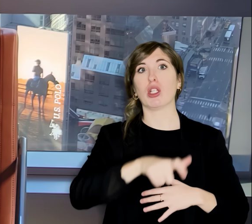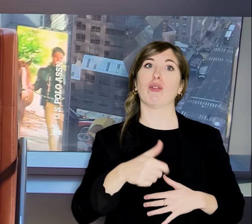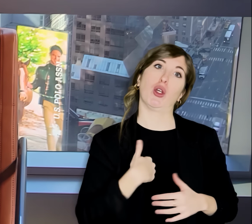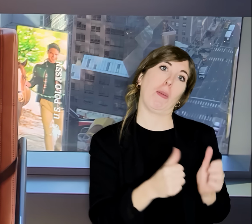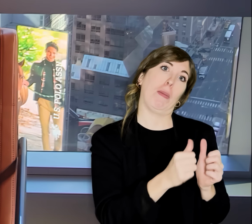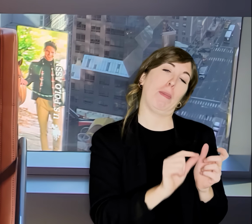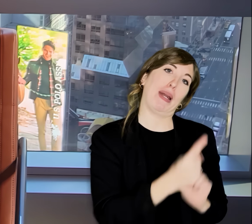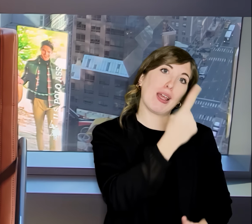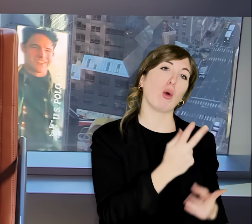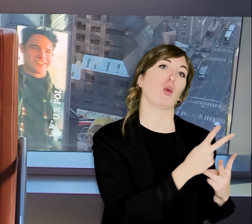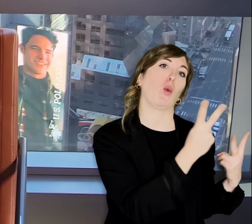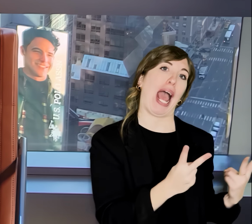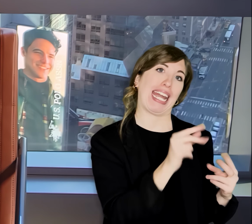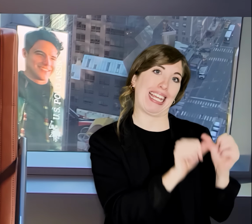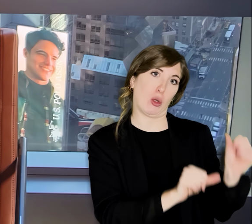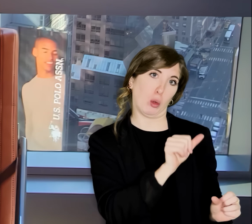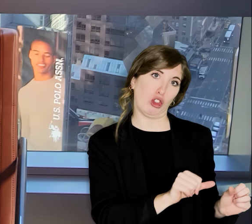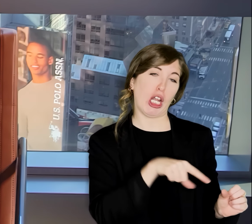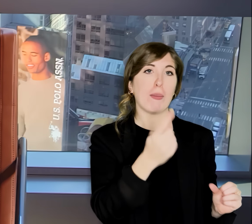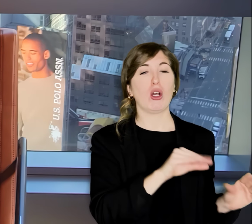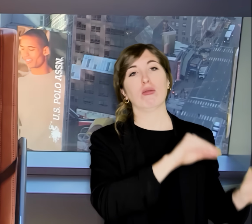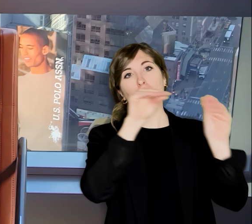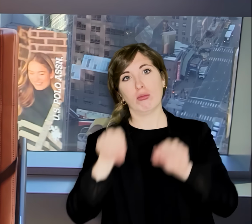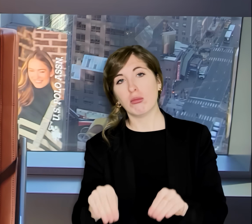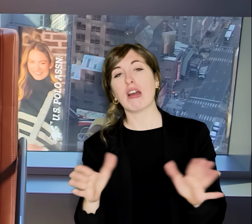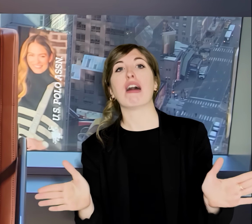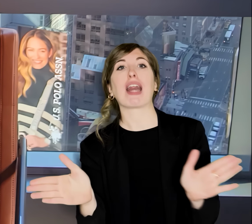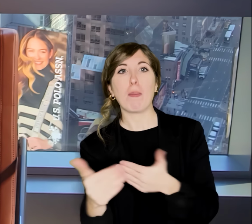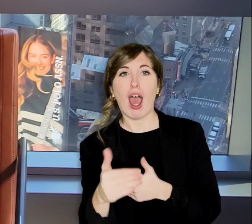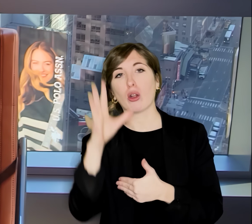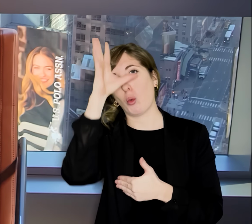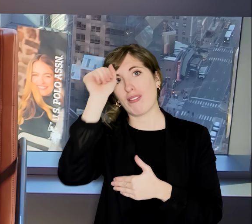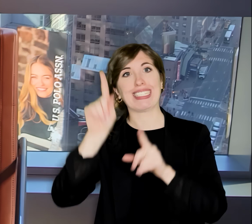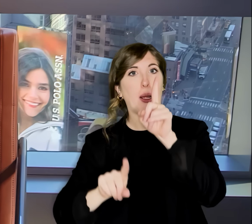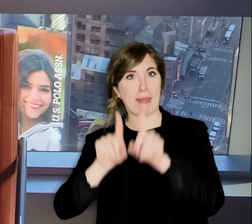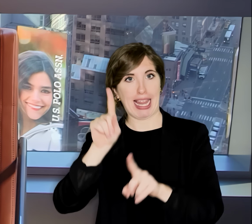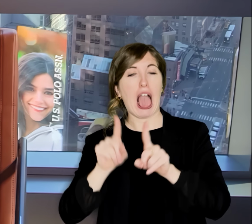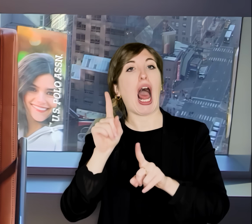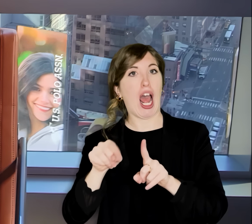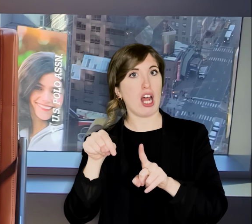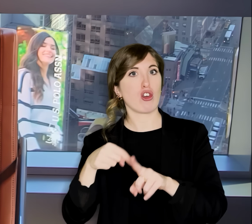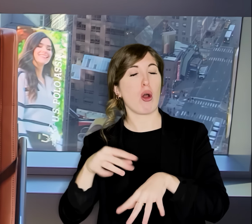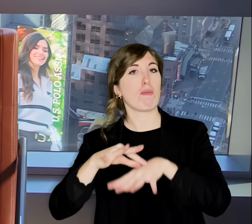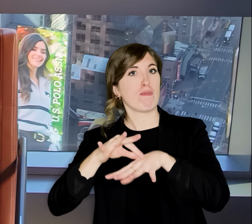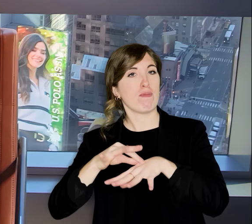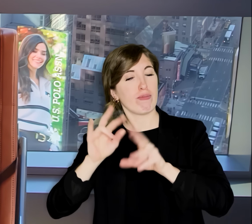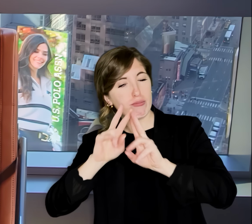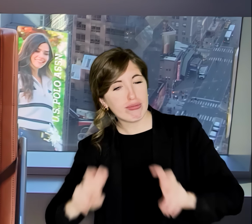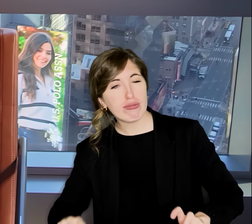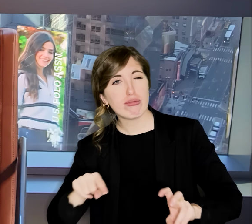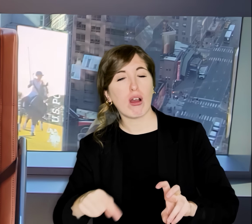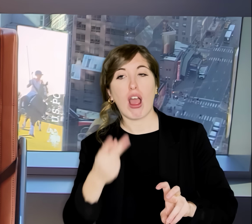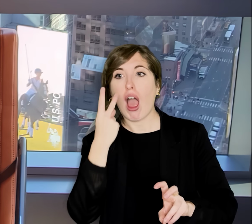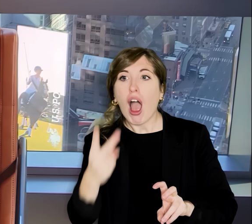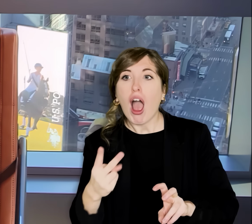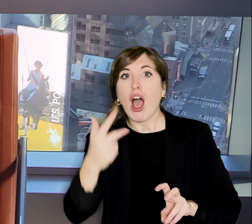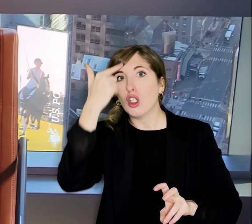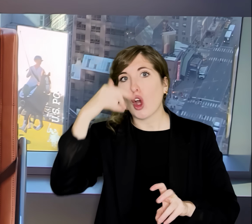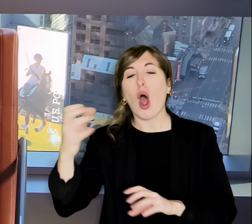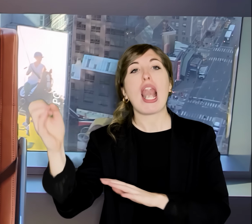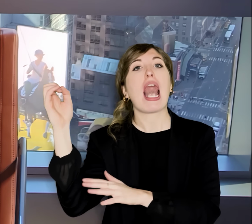sono entrato appunto in reparto clinica dermatologica dell'università di Milano e ho visto un sacco di lampade e sapevo che le lampade servivano per